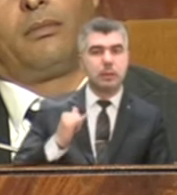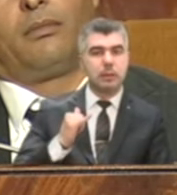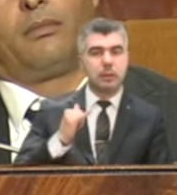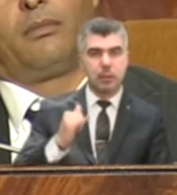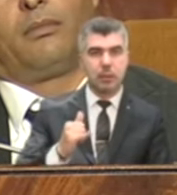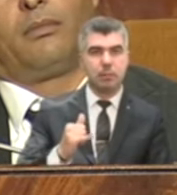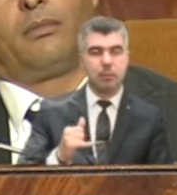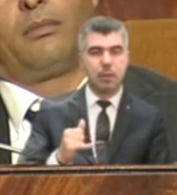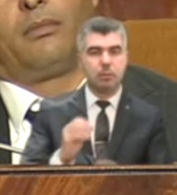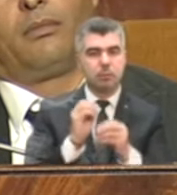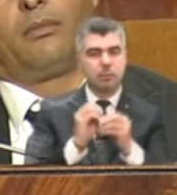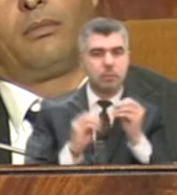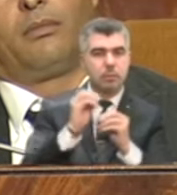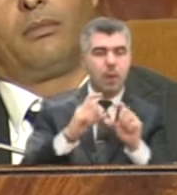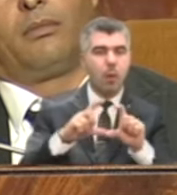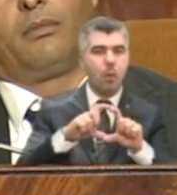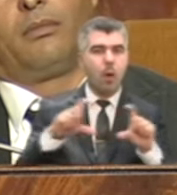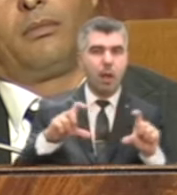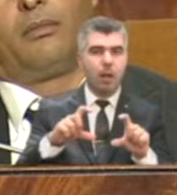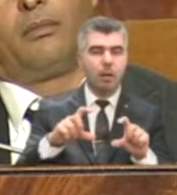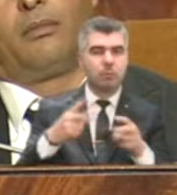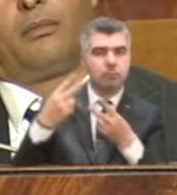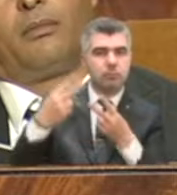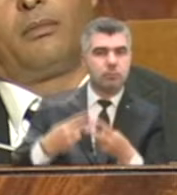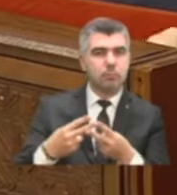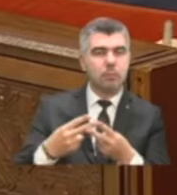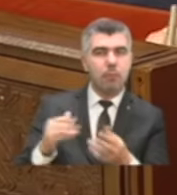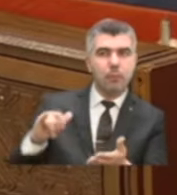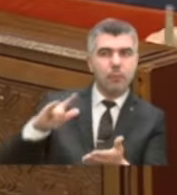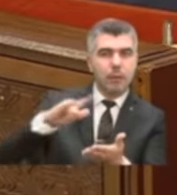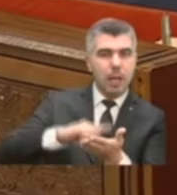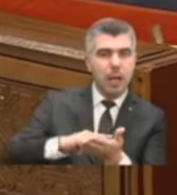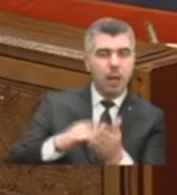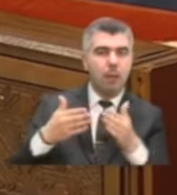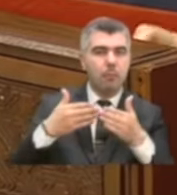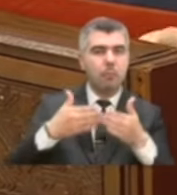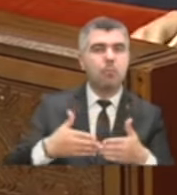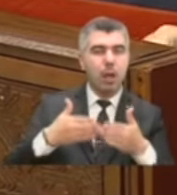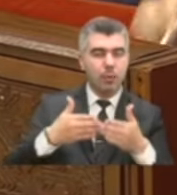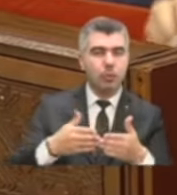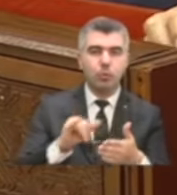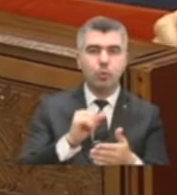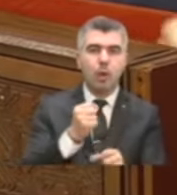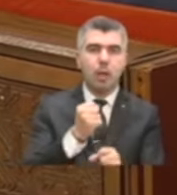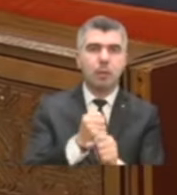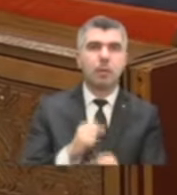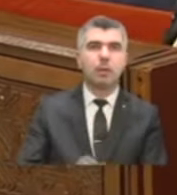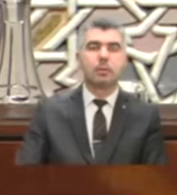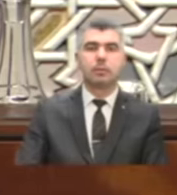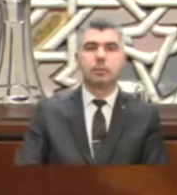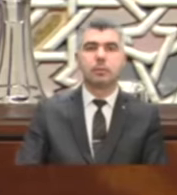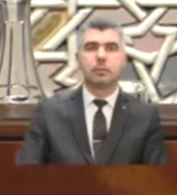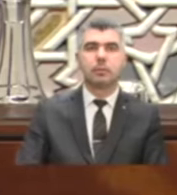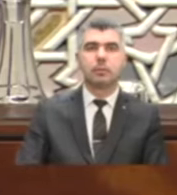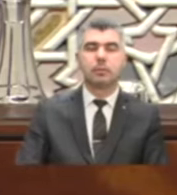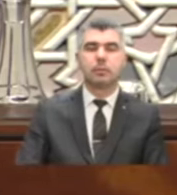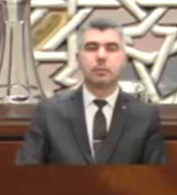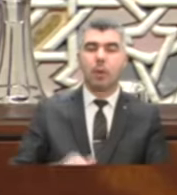عن غلاء التذاكر الجوية والبحرية، ماذا فعلتم؟ السيد الوزير.